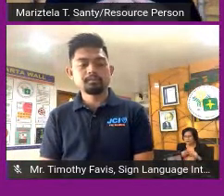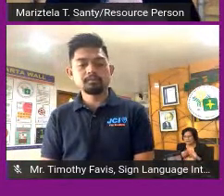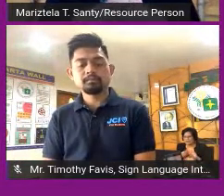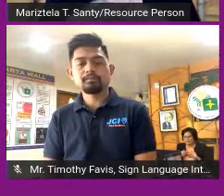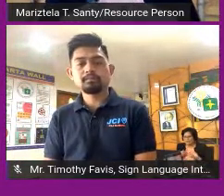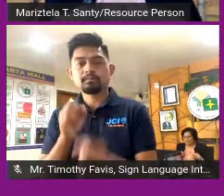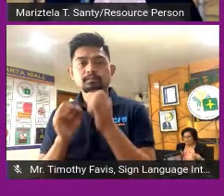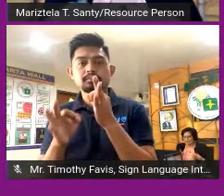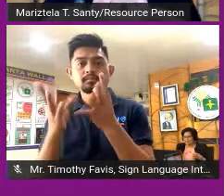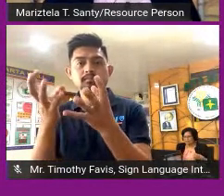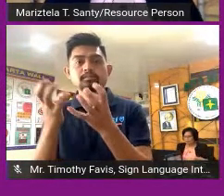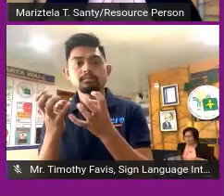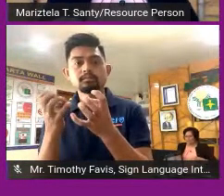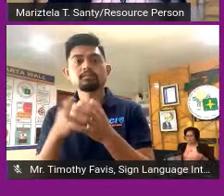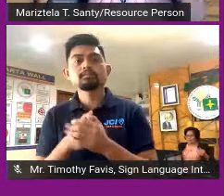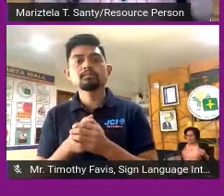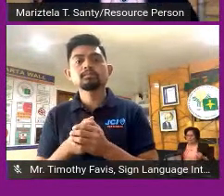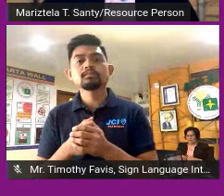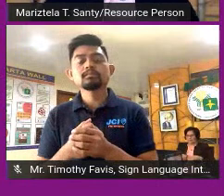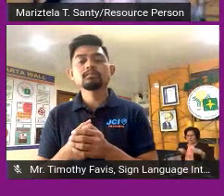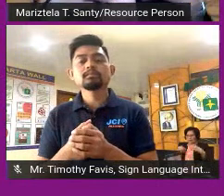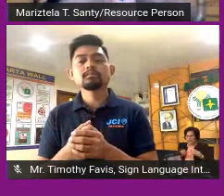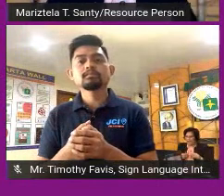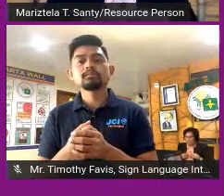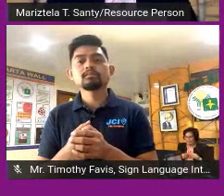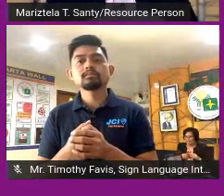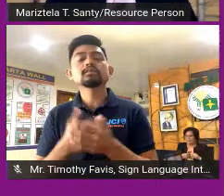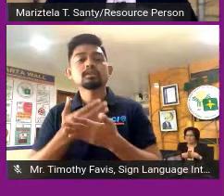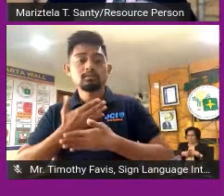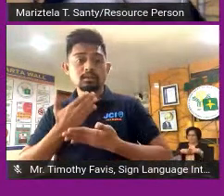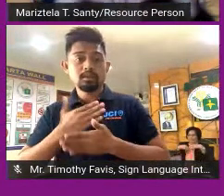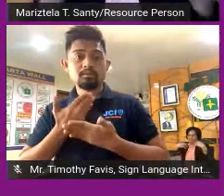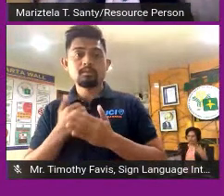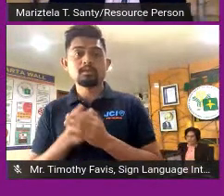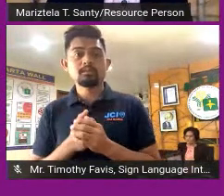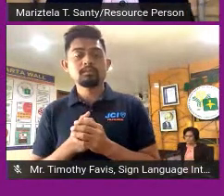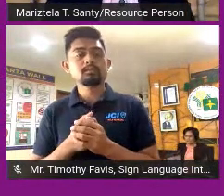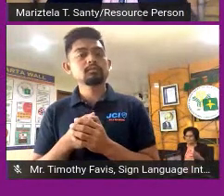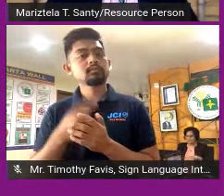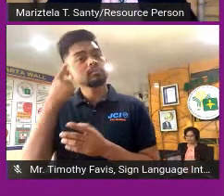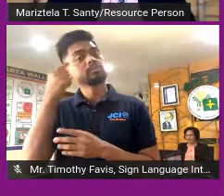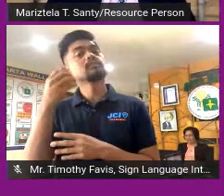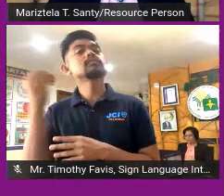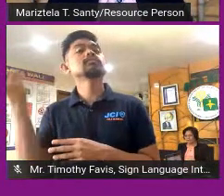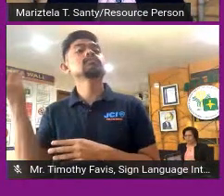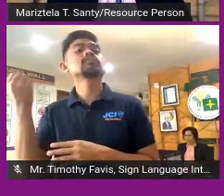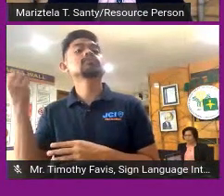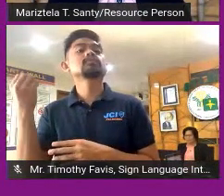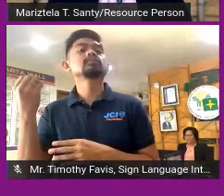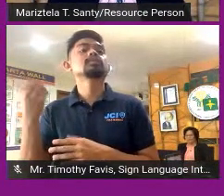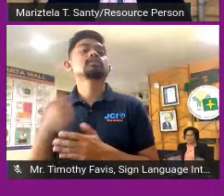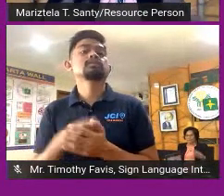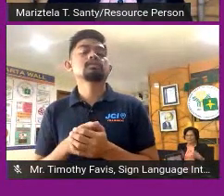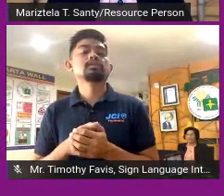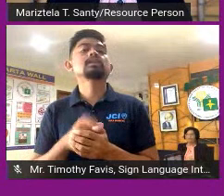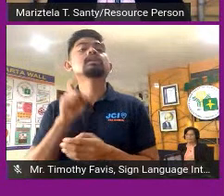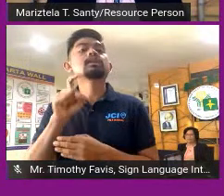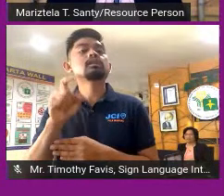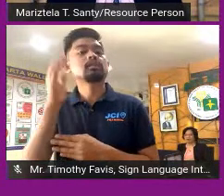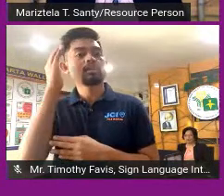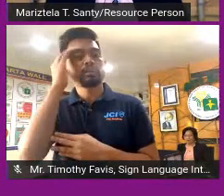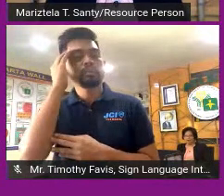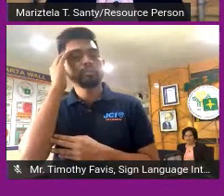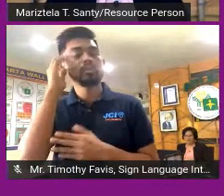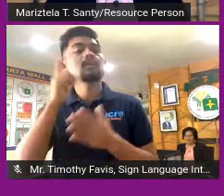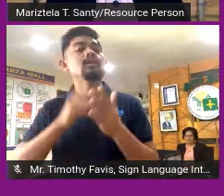Kung gusto nating, if we want to be happy for others and for everyone, dapat alam